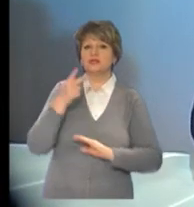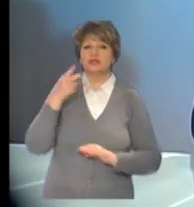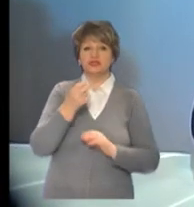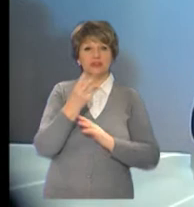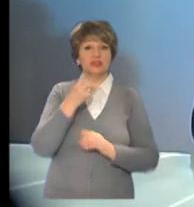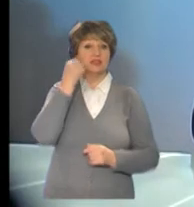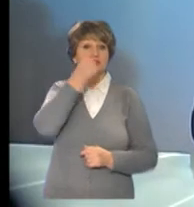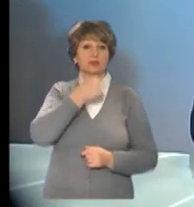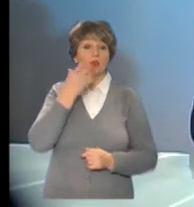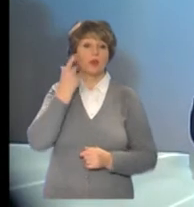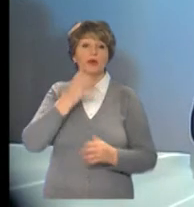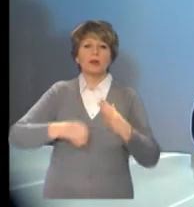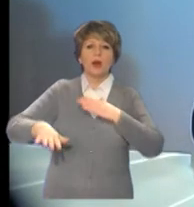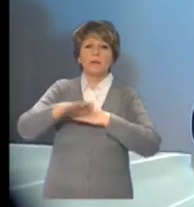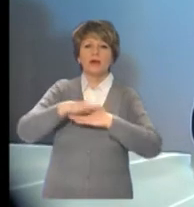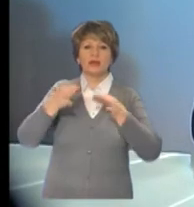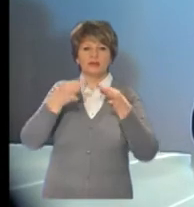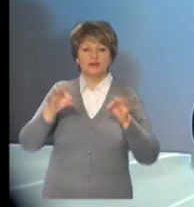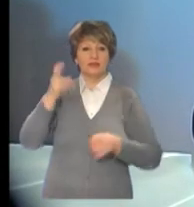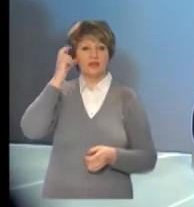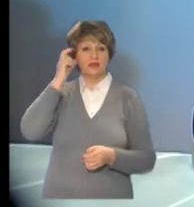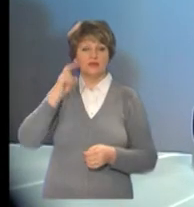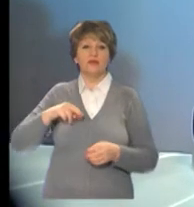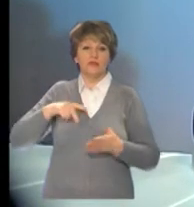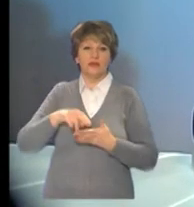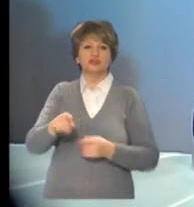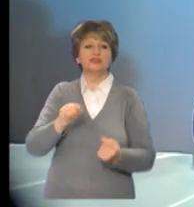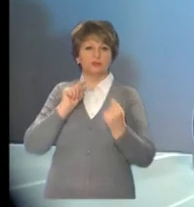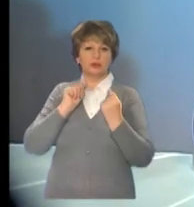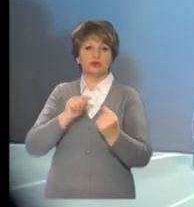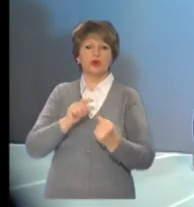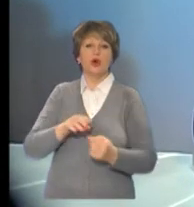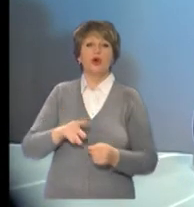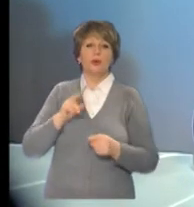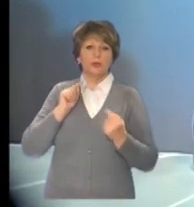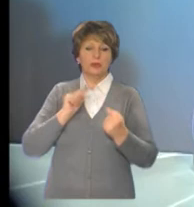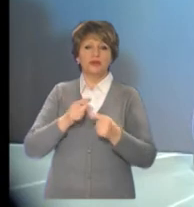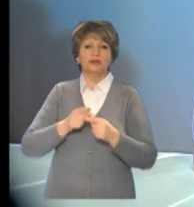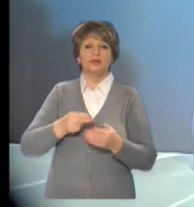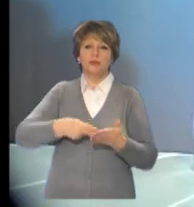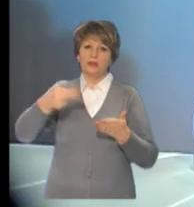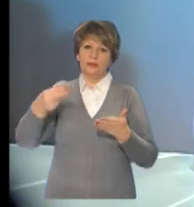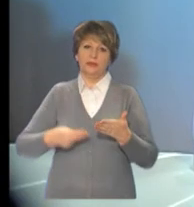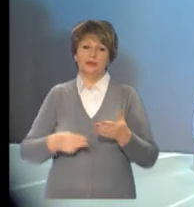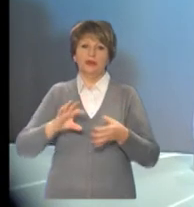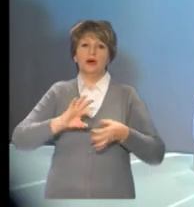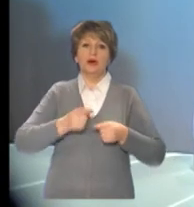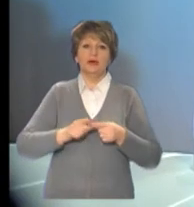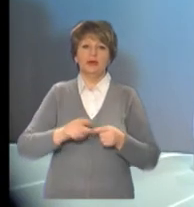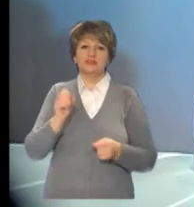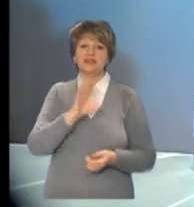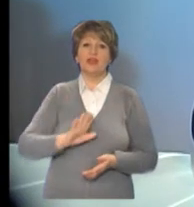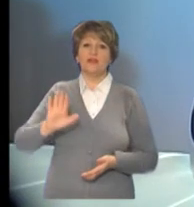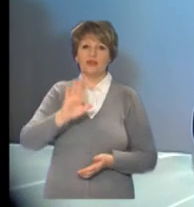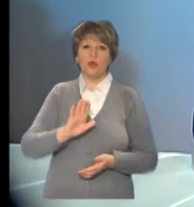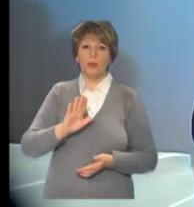2014 року, коли на Майдан Незалежності в Києві вийшла з протестом проти призупинення підписання угоди про асоціацію України з